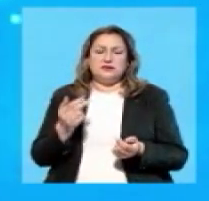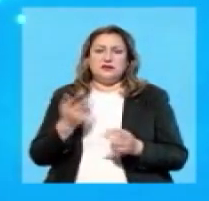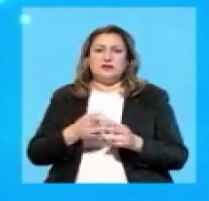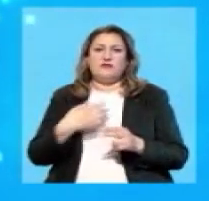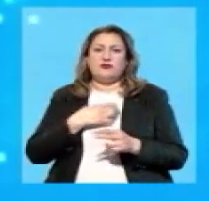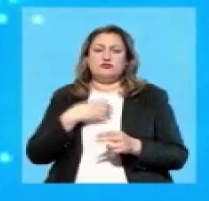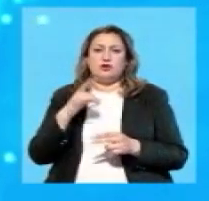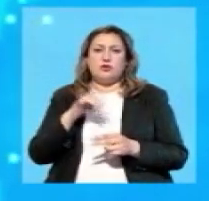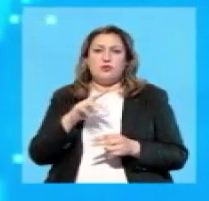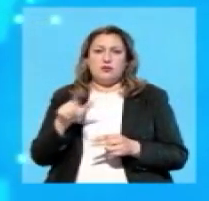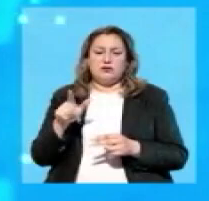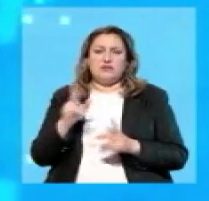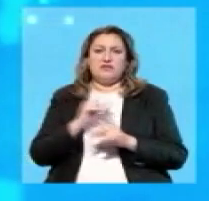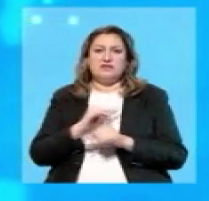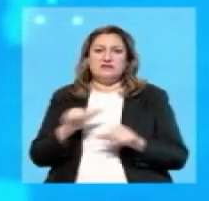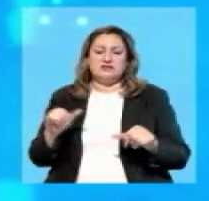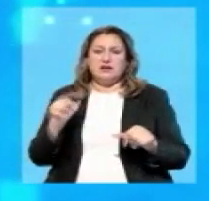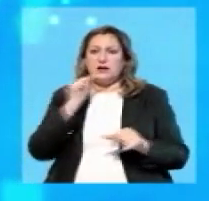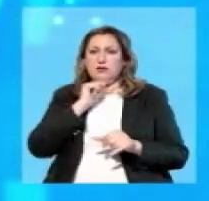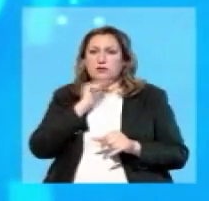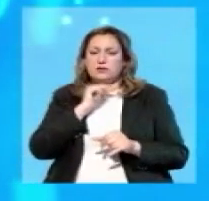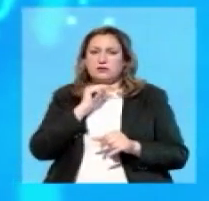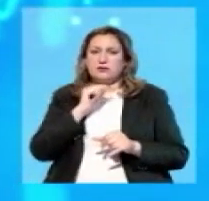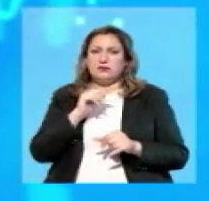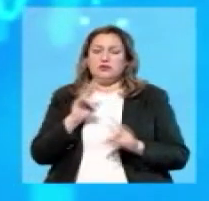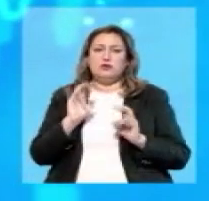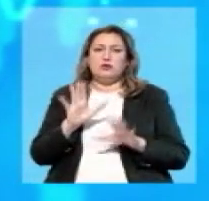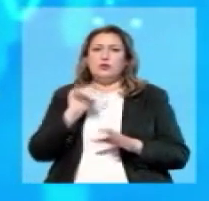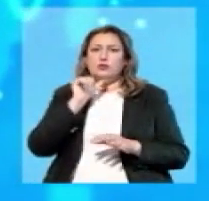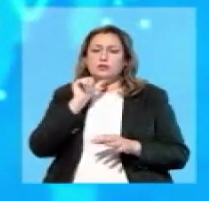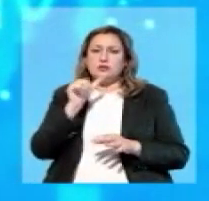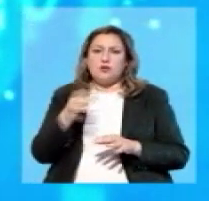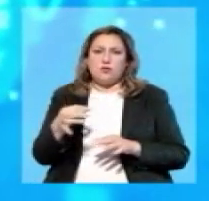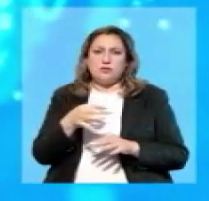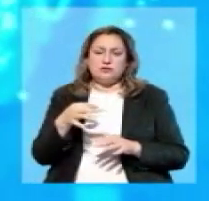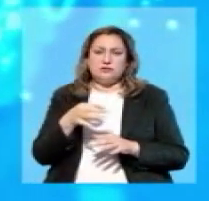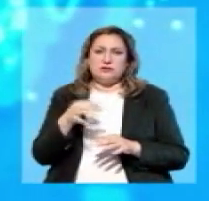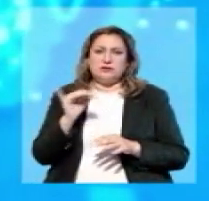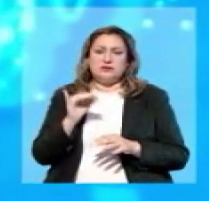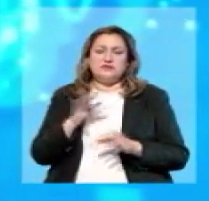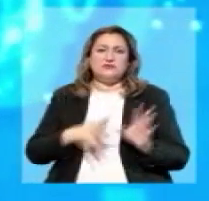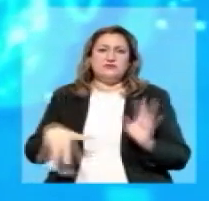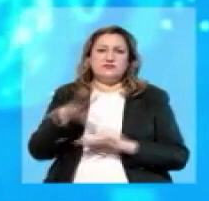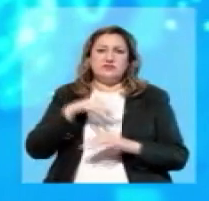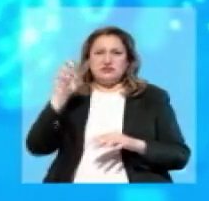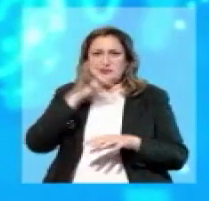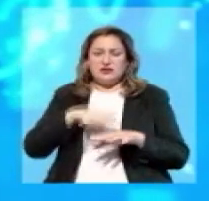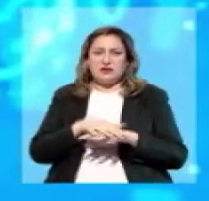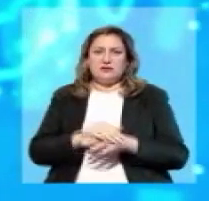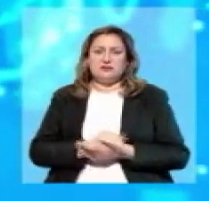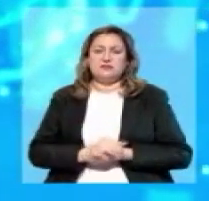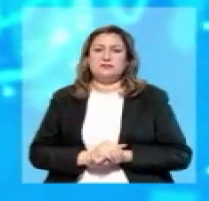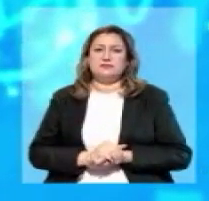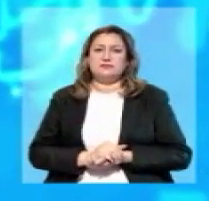Қаржыландырудың арқасында табысты қызмет етіп жатқан жобаның жарқын мысалы заманауи талаптарға сай Sweet Baby балабақшасы. Толығырақ